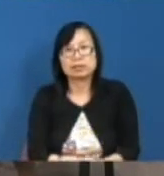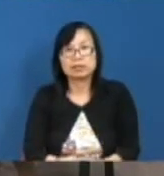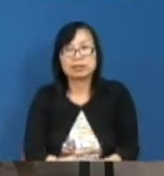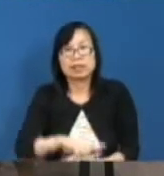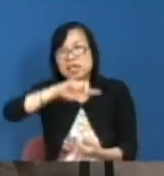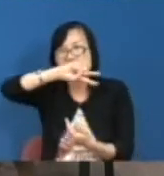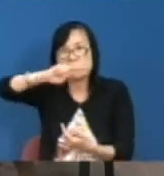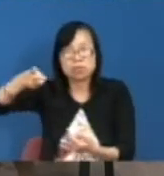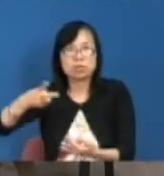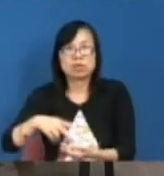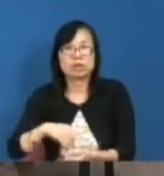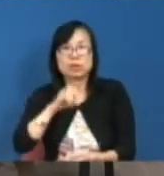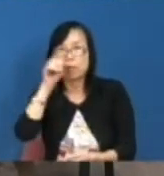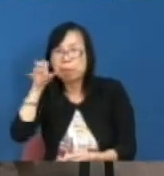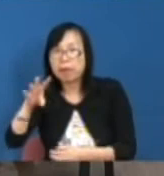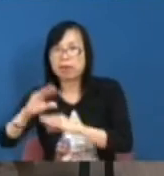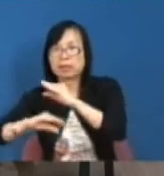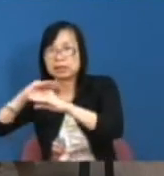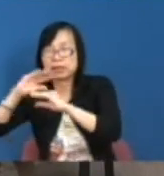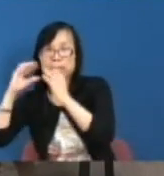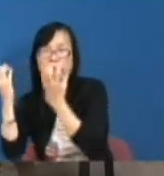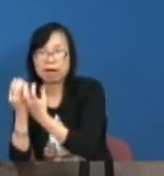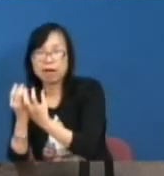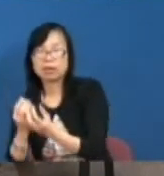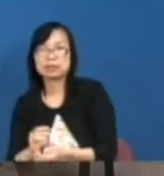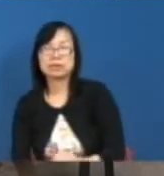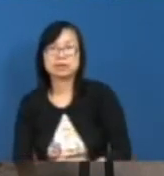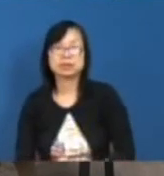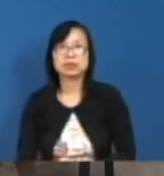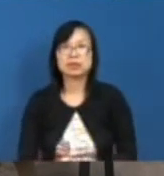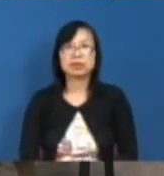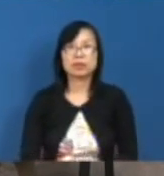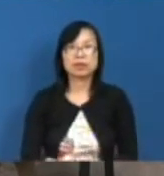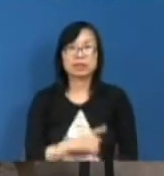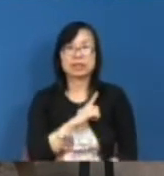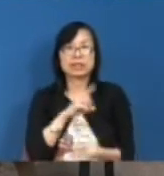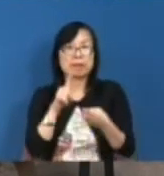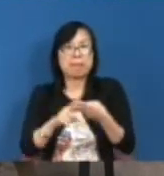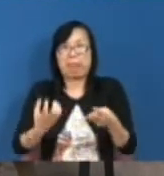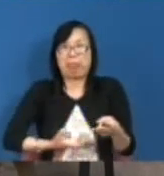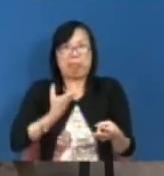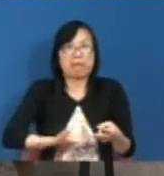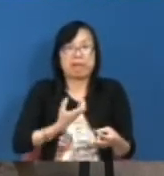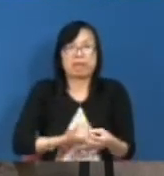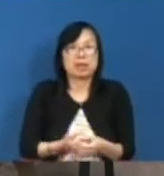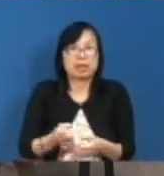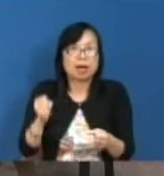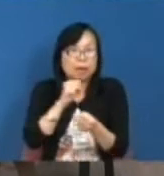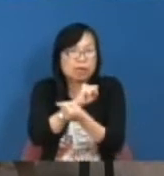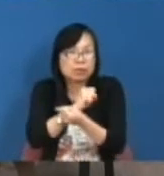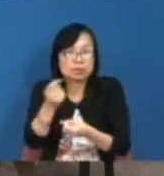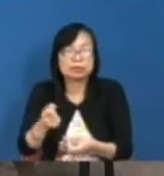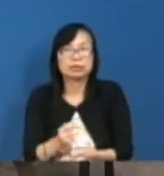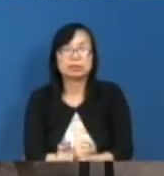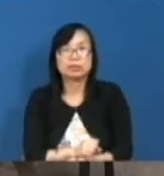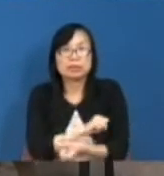同又係一班建制派一班撲街最衰。一正轉頭就講啊，哎呀，我哋啲民憤啊、民困好犀利啊。咁你老尾你